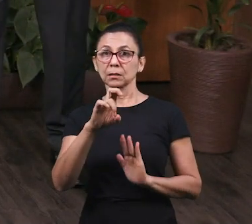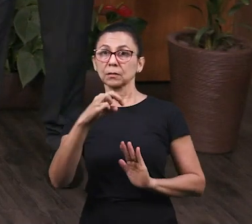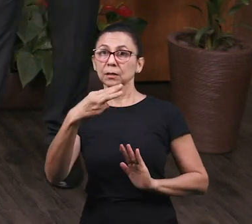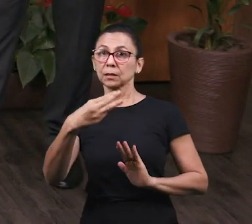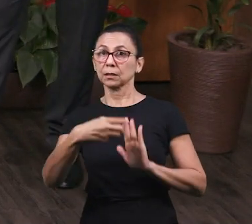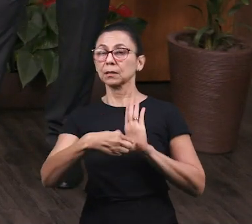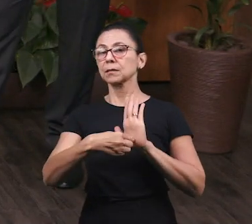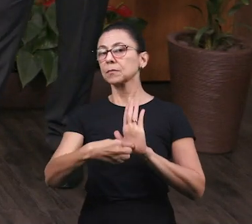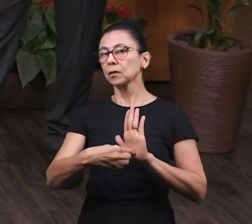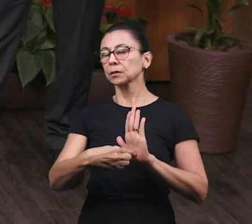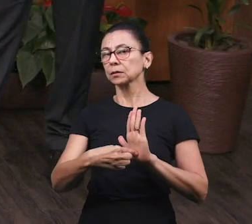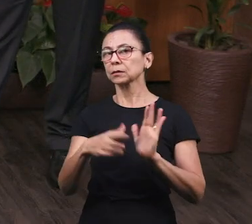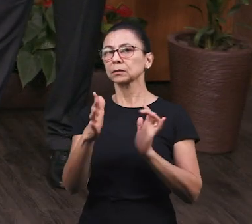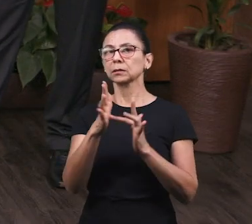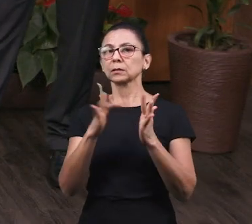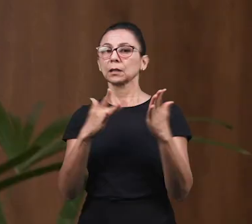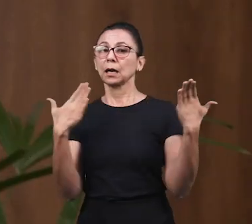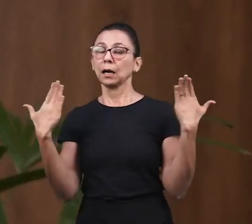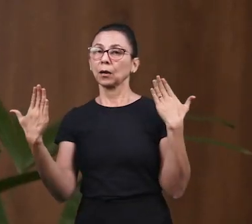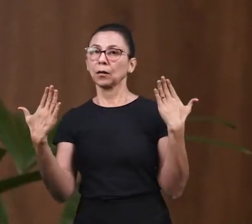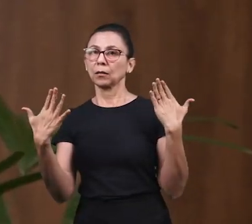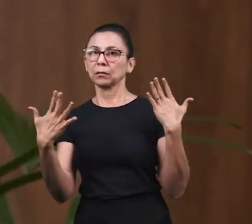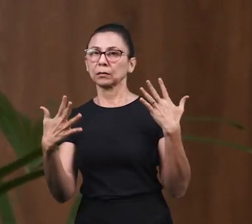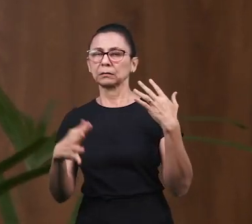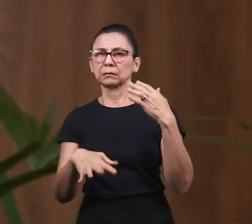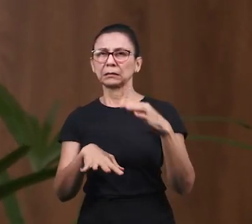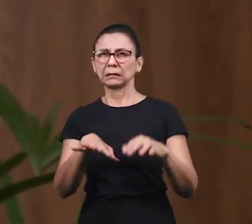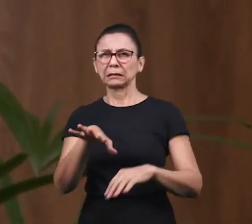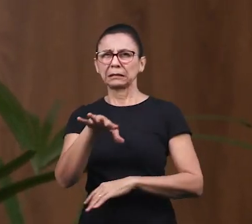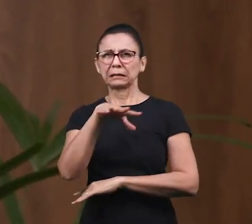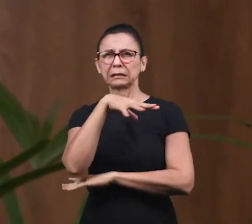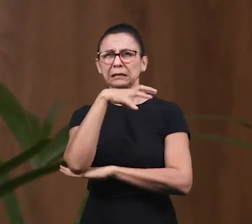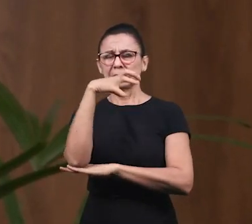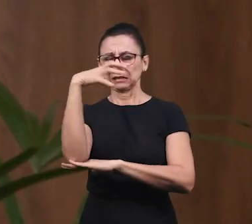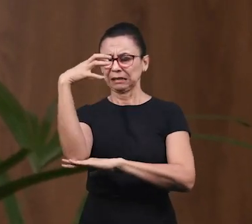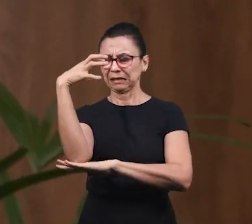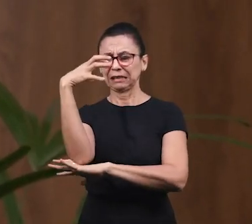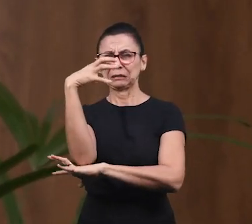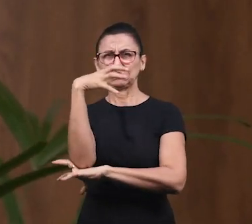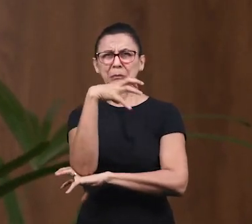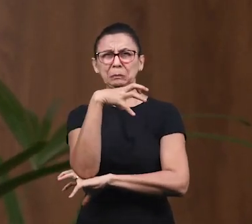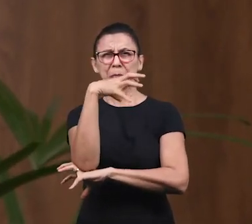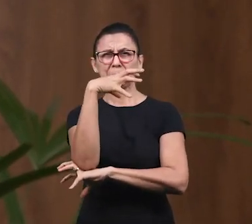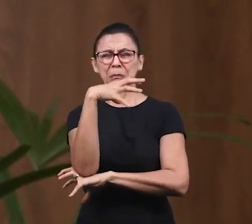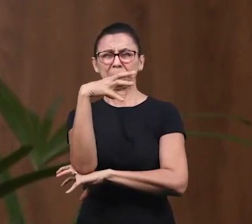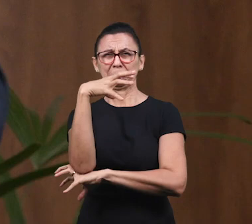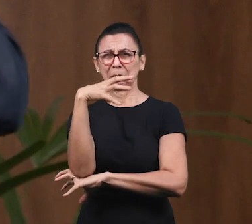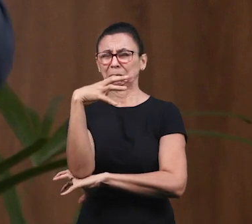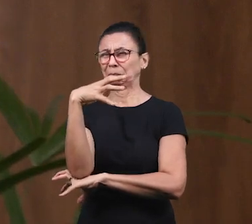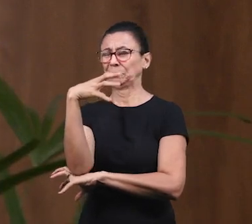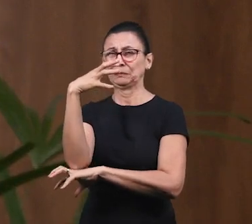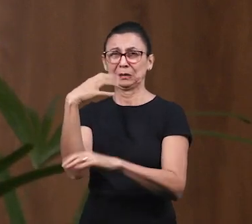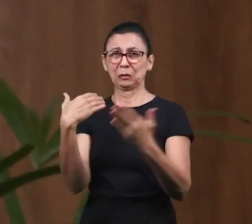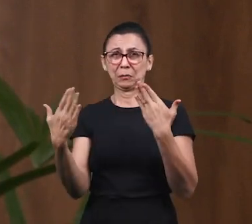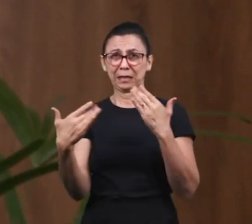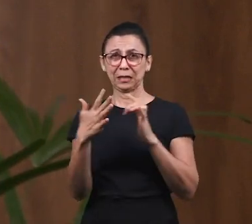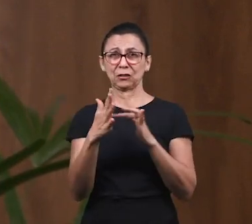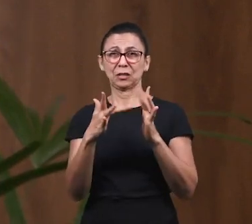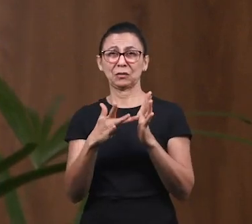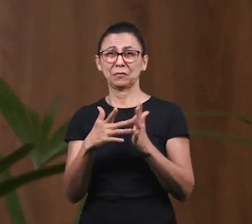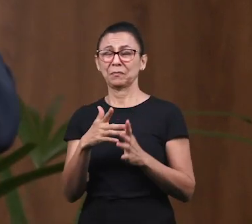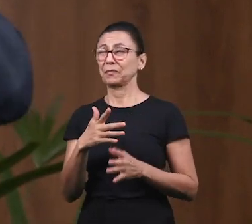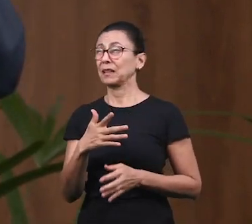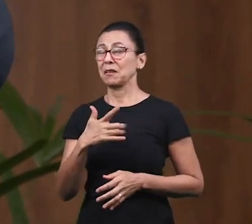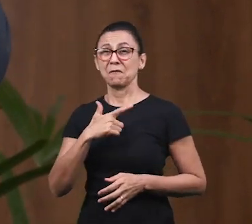livre, au chapitre 53, il dit que le Seigneur Jésus était comparé à la racine d'une terre desséchée, sans